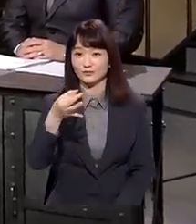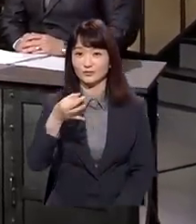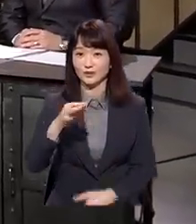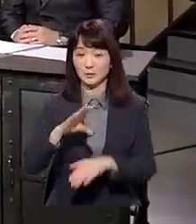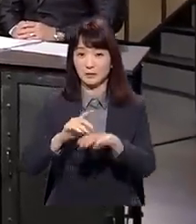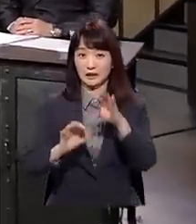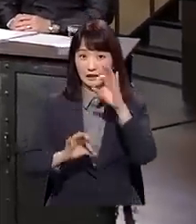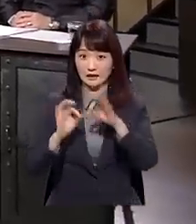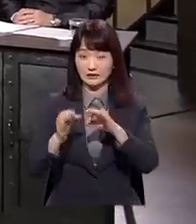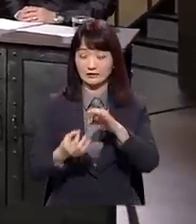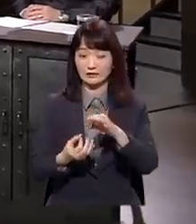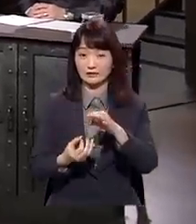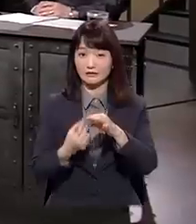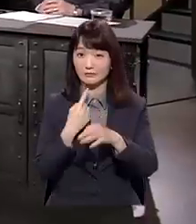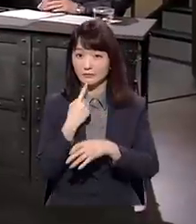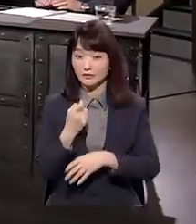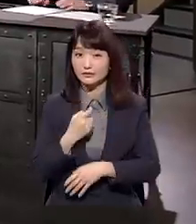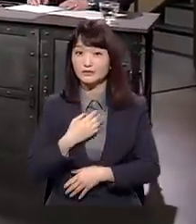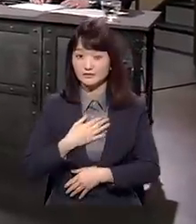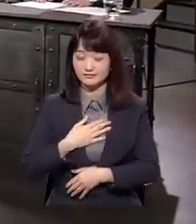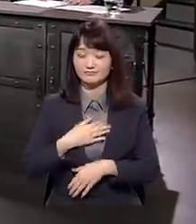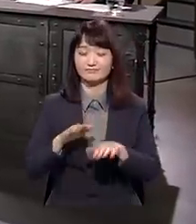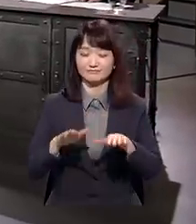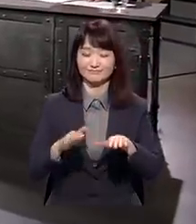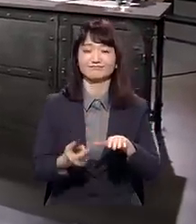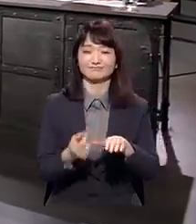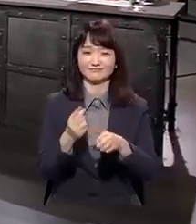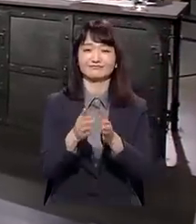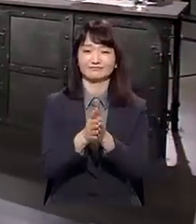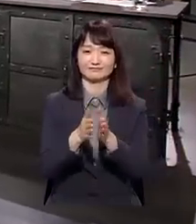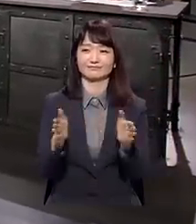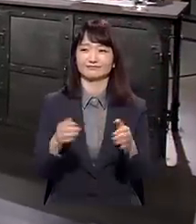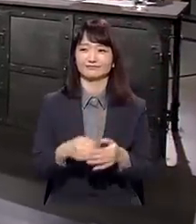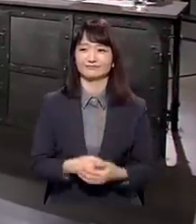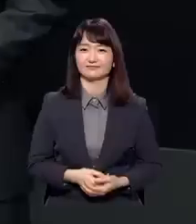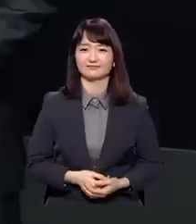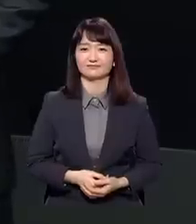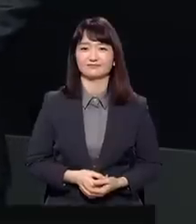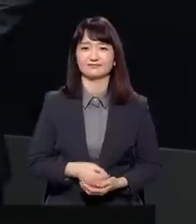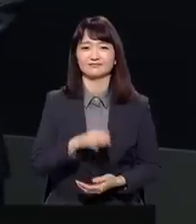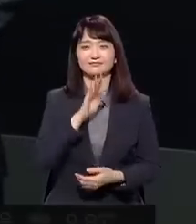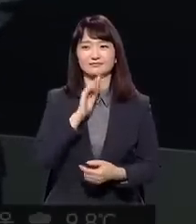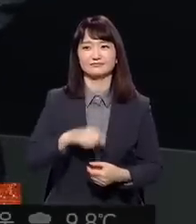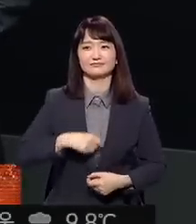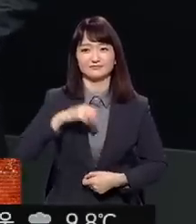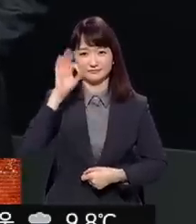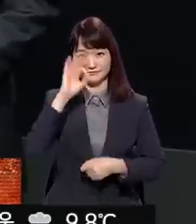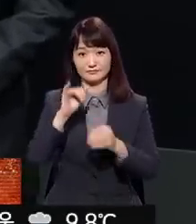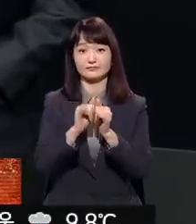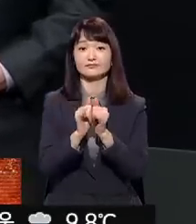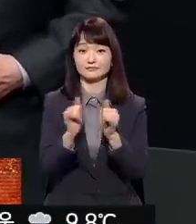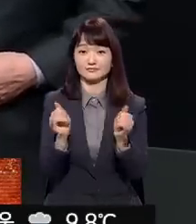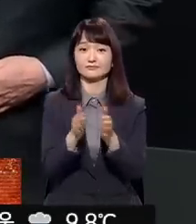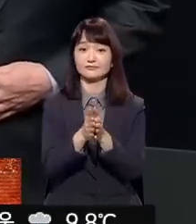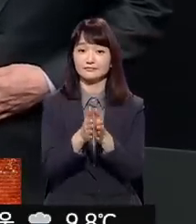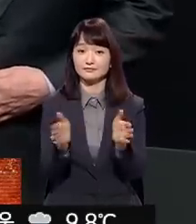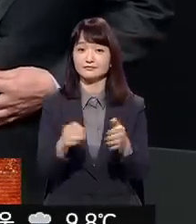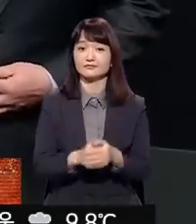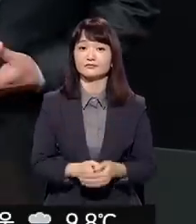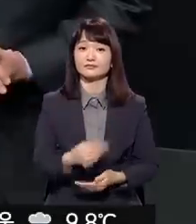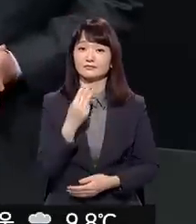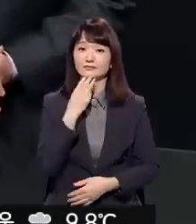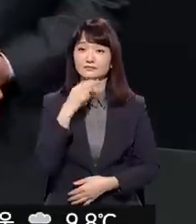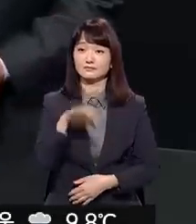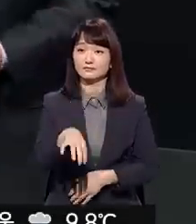줄 알았어요. 아, 오늘도 빨리빨리 시작하겠습니다. 진실 추적자 사건 반장 시작합니다. 이